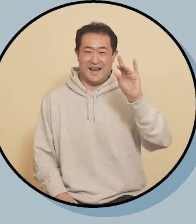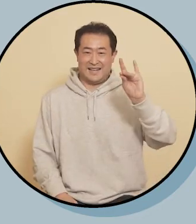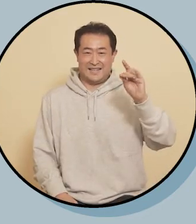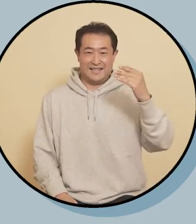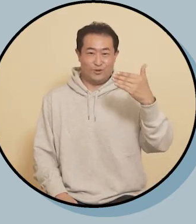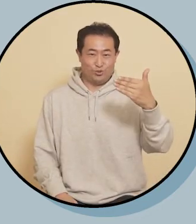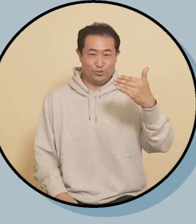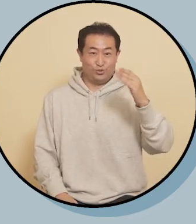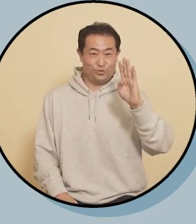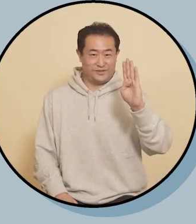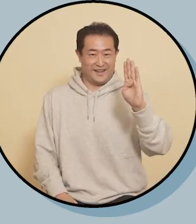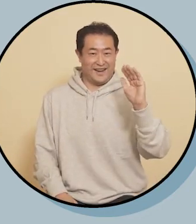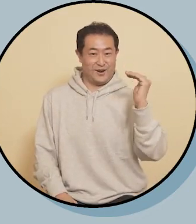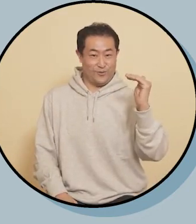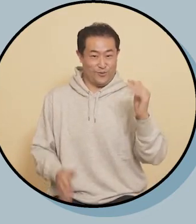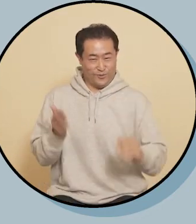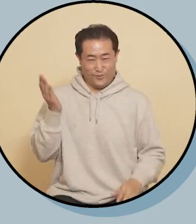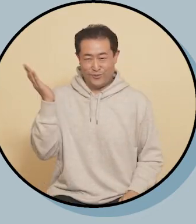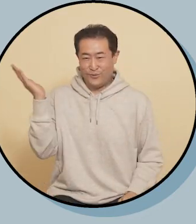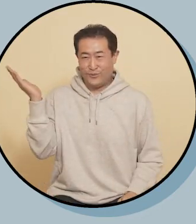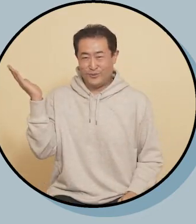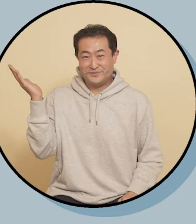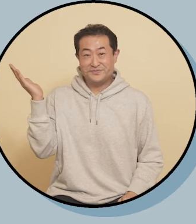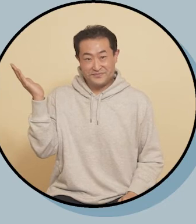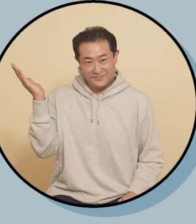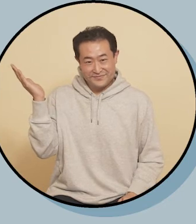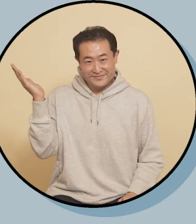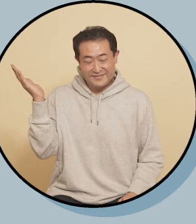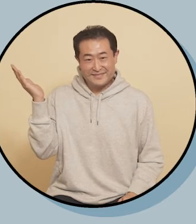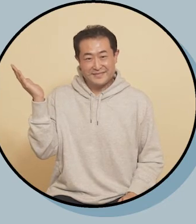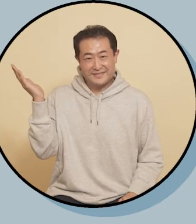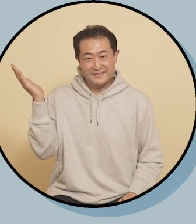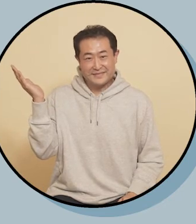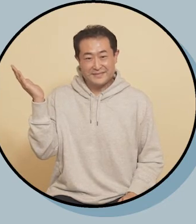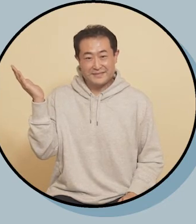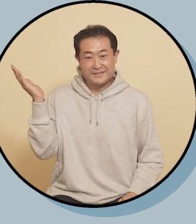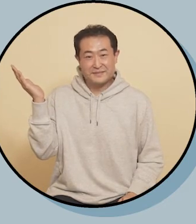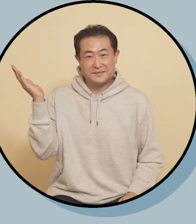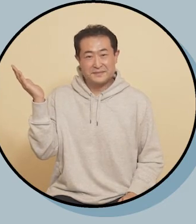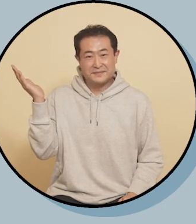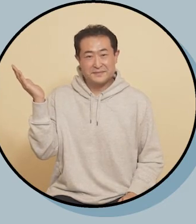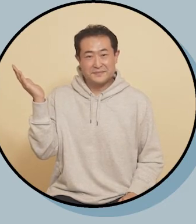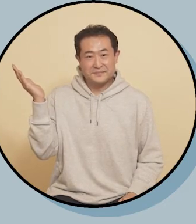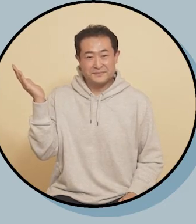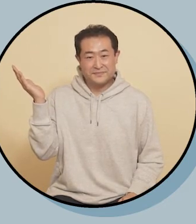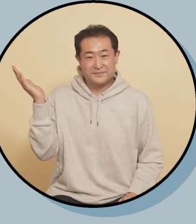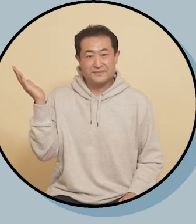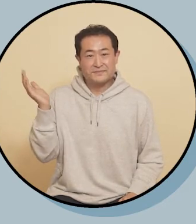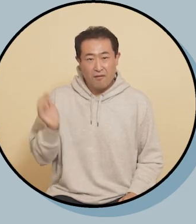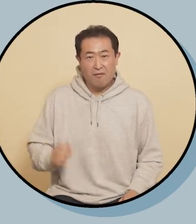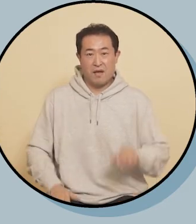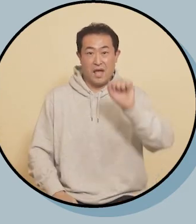うかジック系このようにこのペンをつけていくとかきくけ公